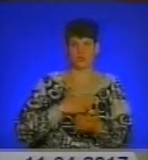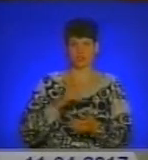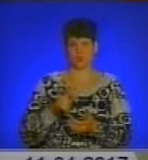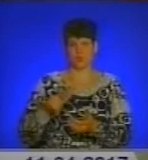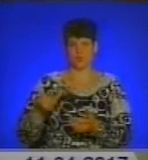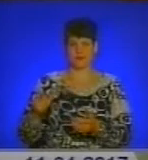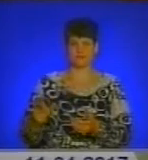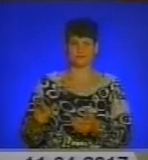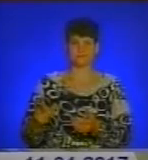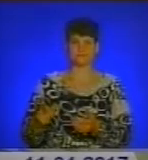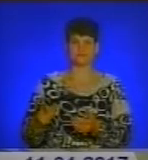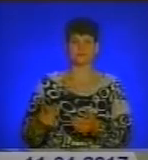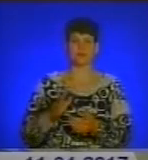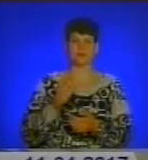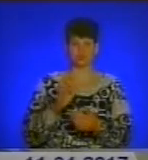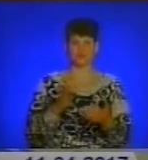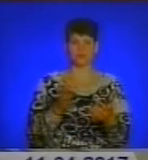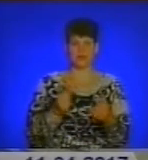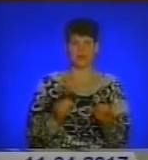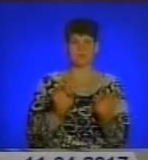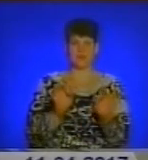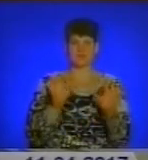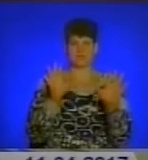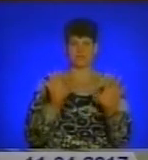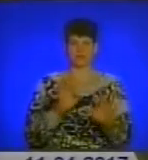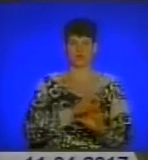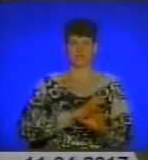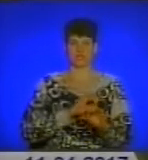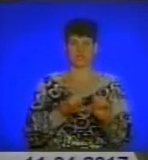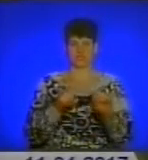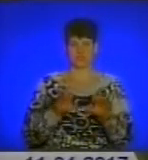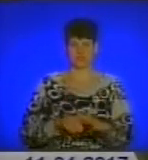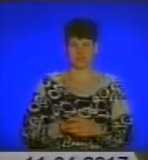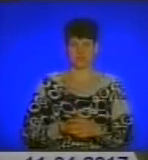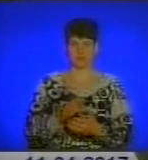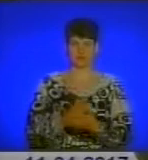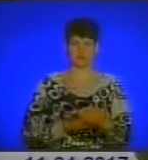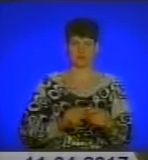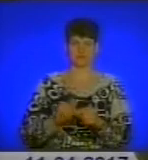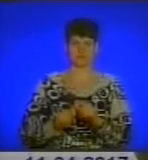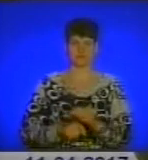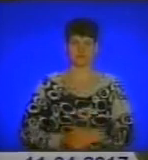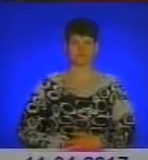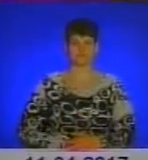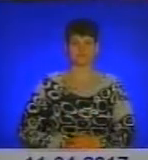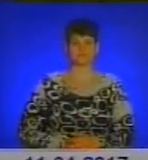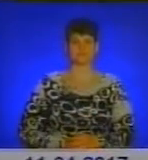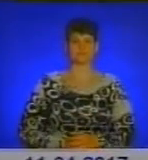і будуть прийняті правильні законні юридичні рішення. Триває слідство.